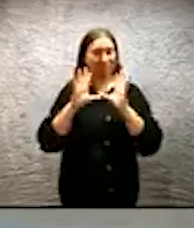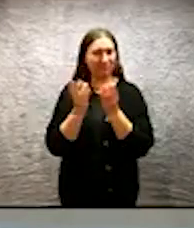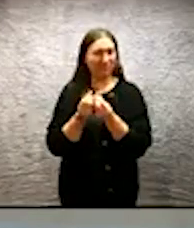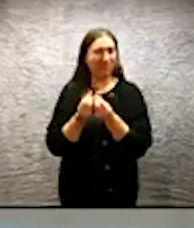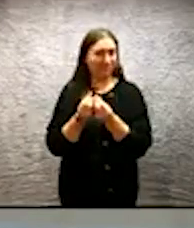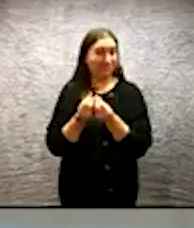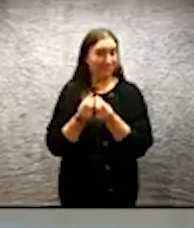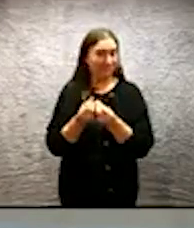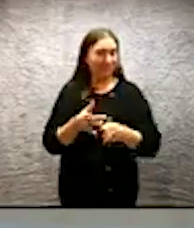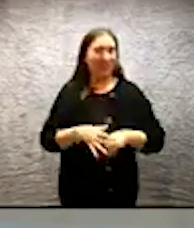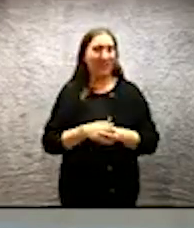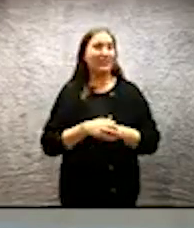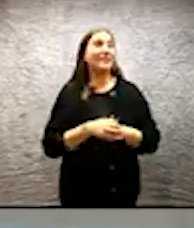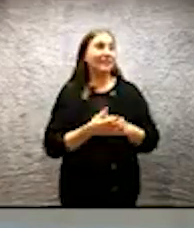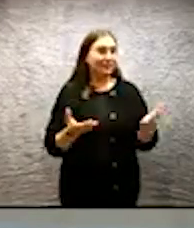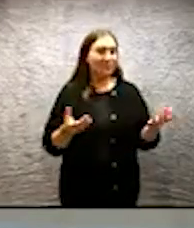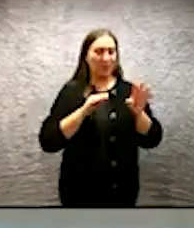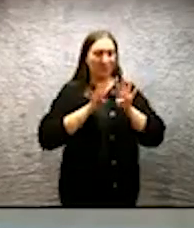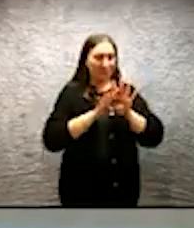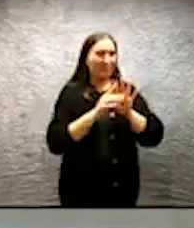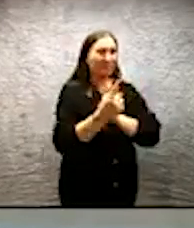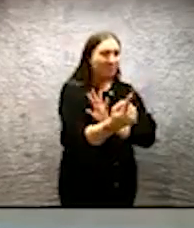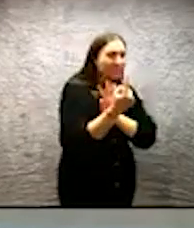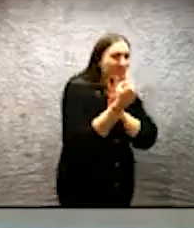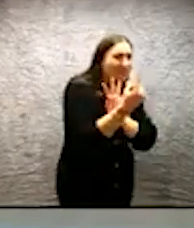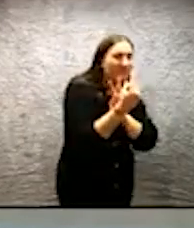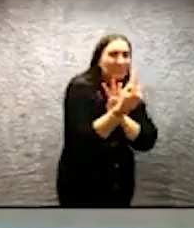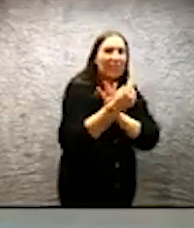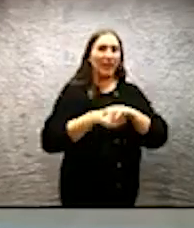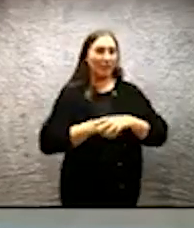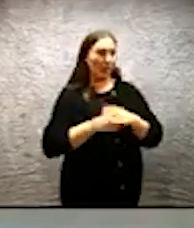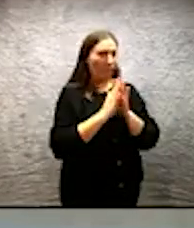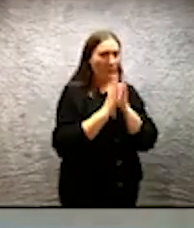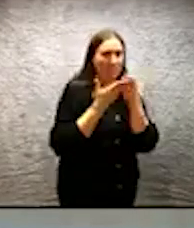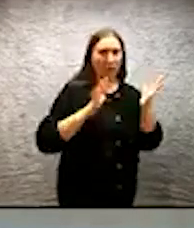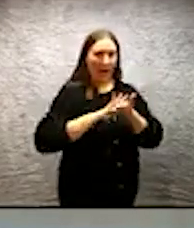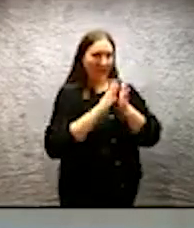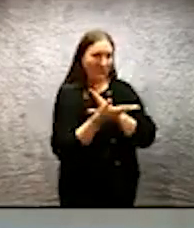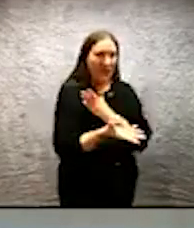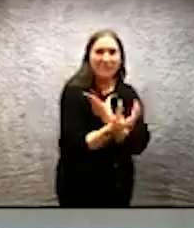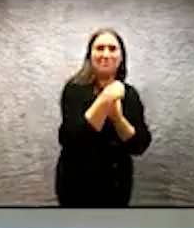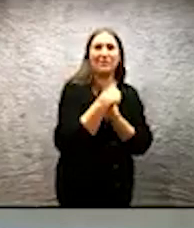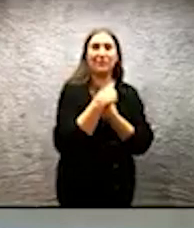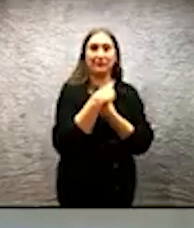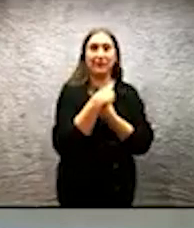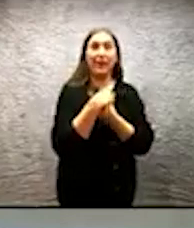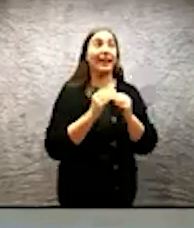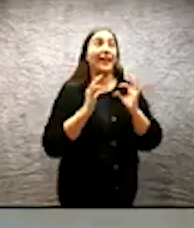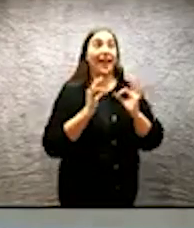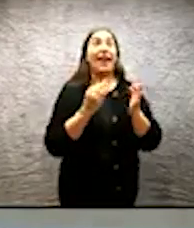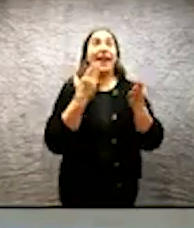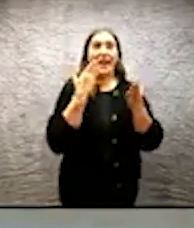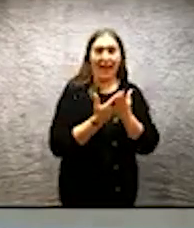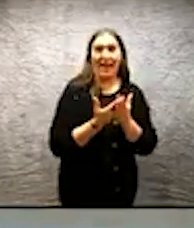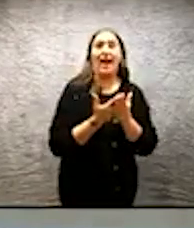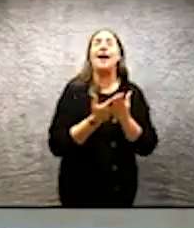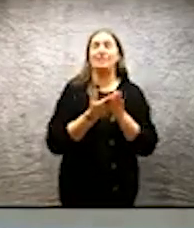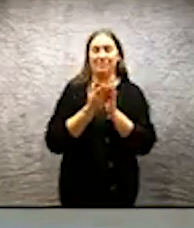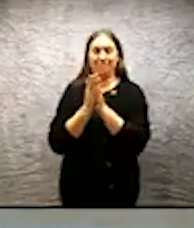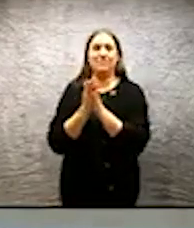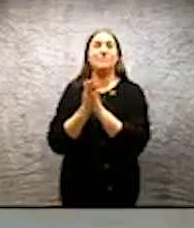Pour pouvoir vous inscrire dans cette bibliothèque associative et effectivement, comme vous le dites, avoir accès à la